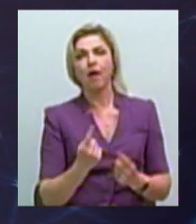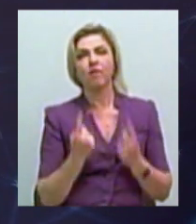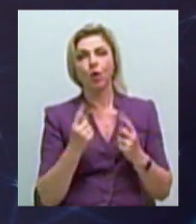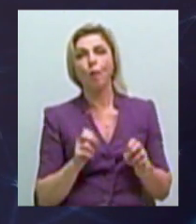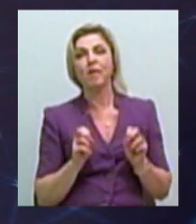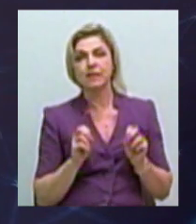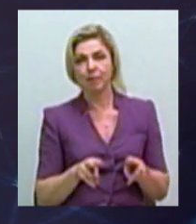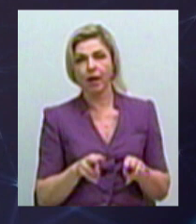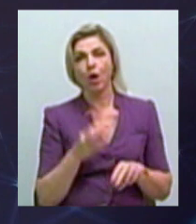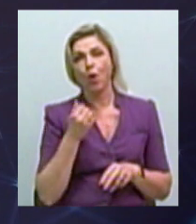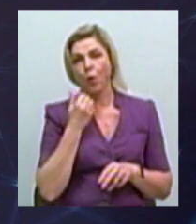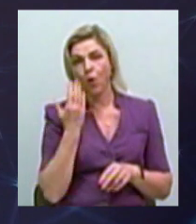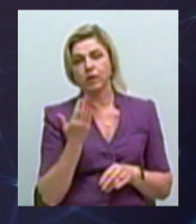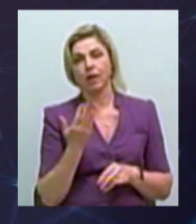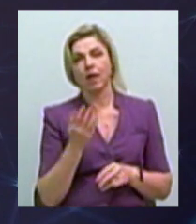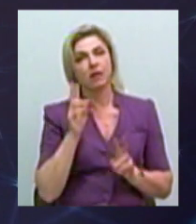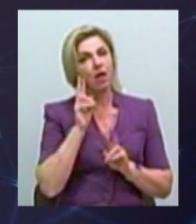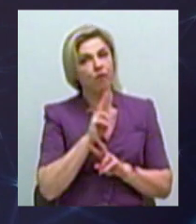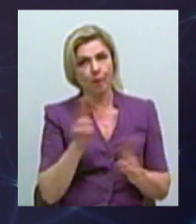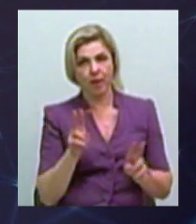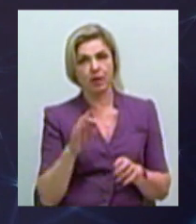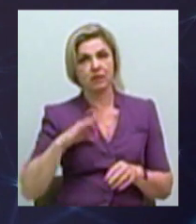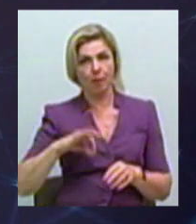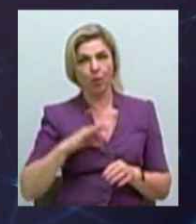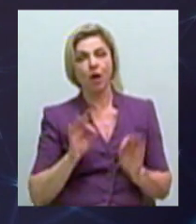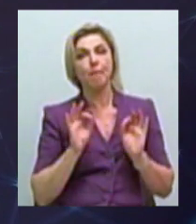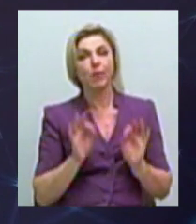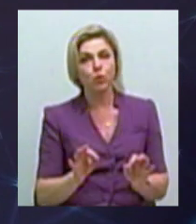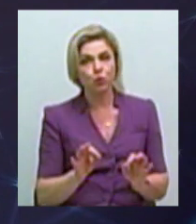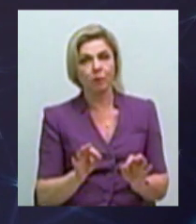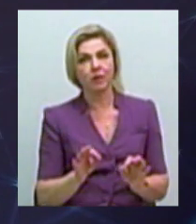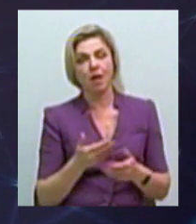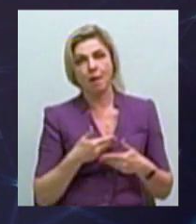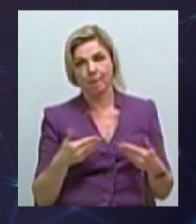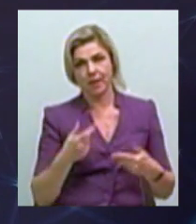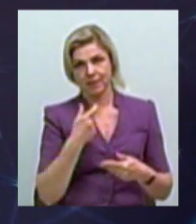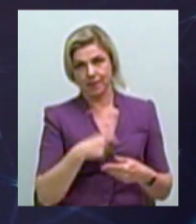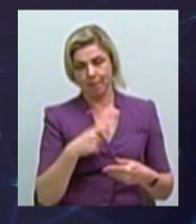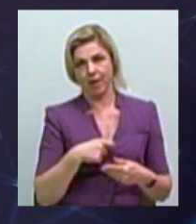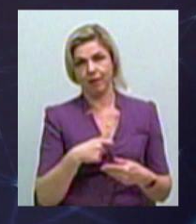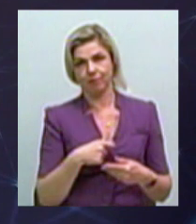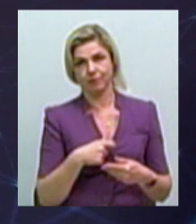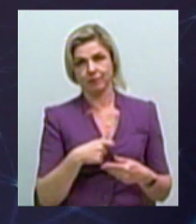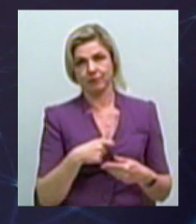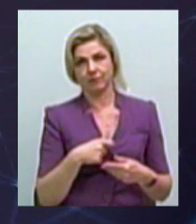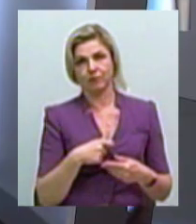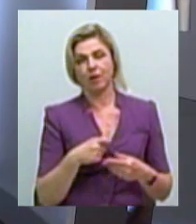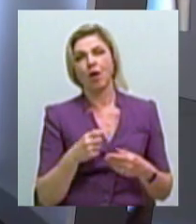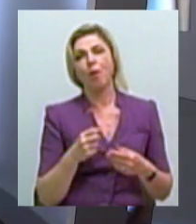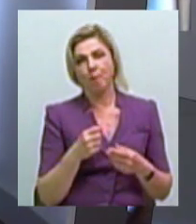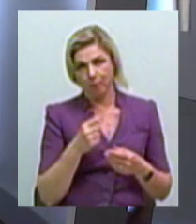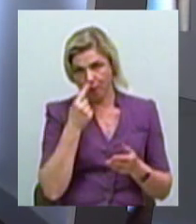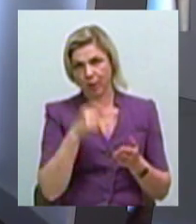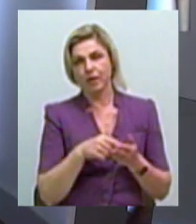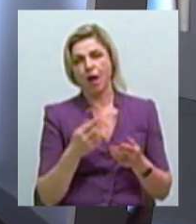небезпека, коли, не вміючи користуватись розумно, ми себе піддаємо небезпеці.